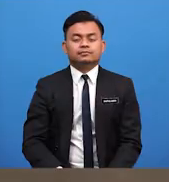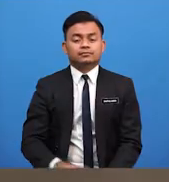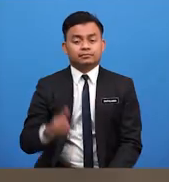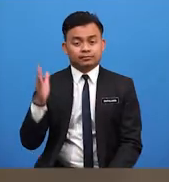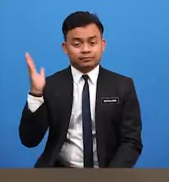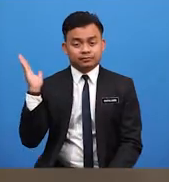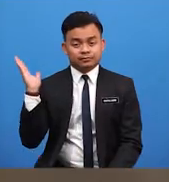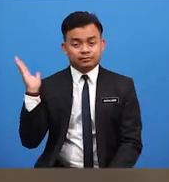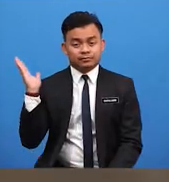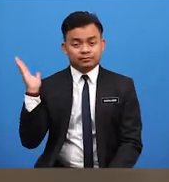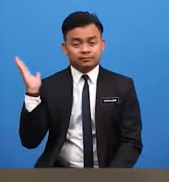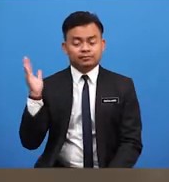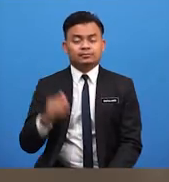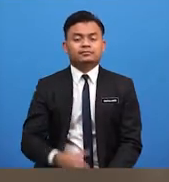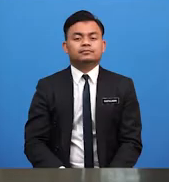1 cm halia,